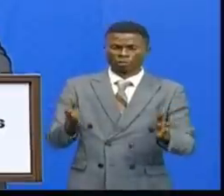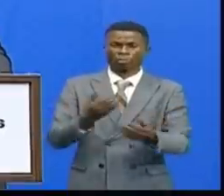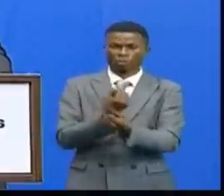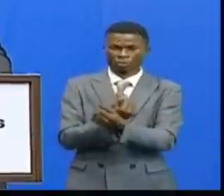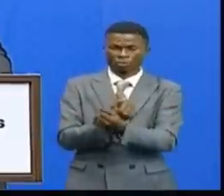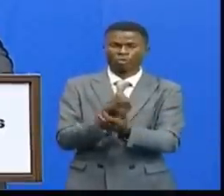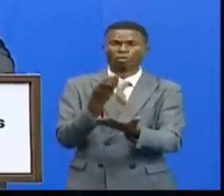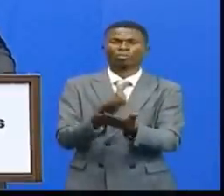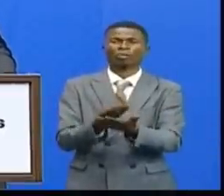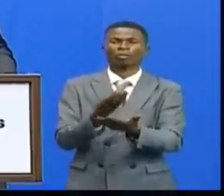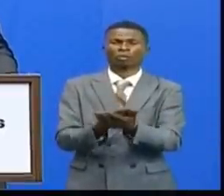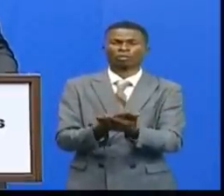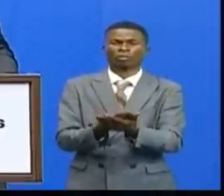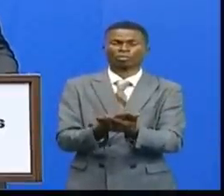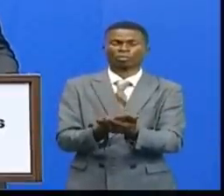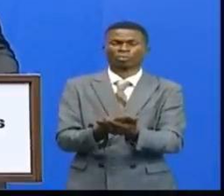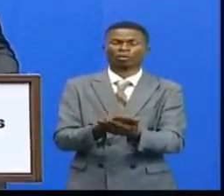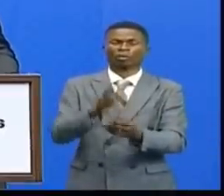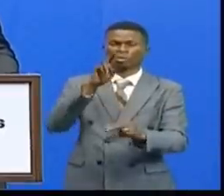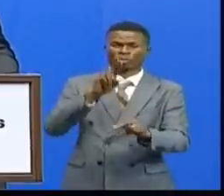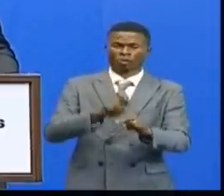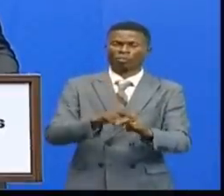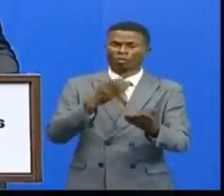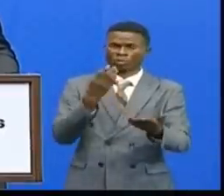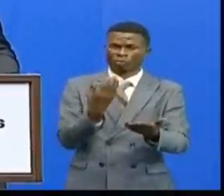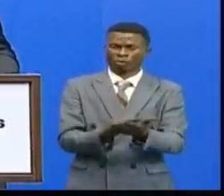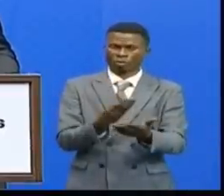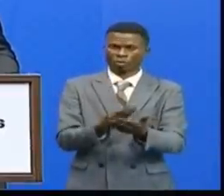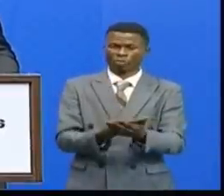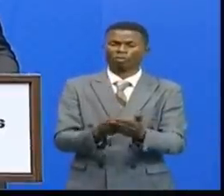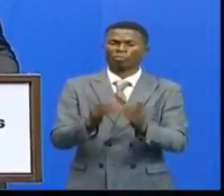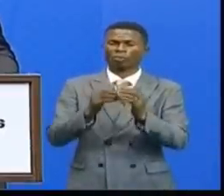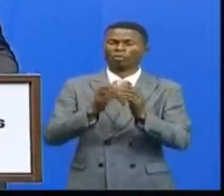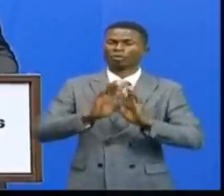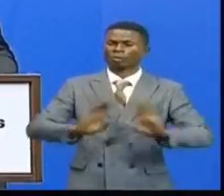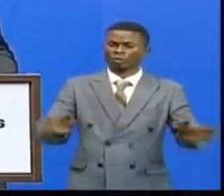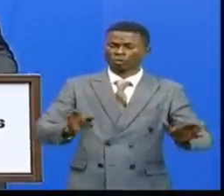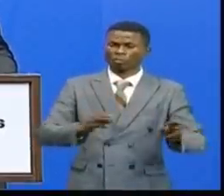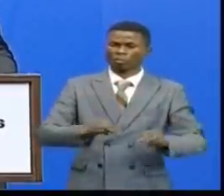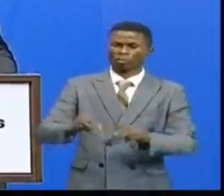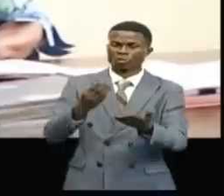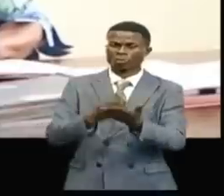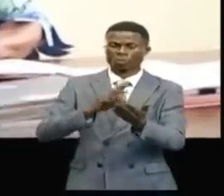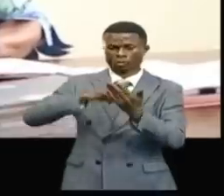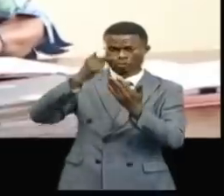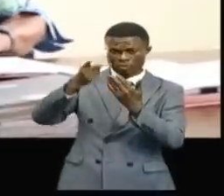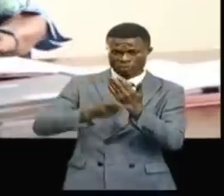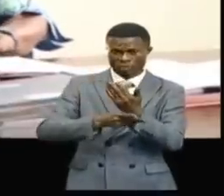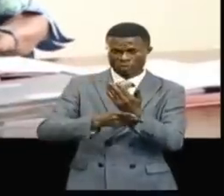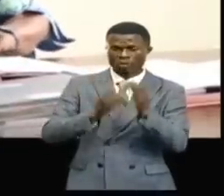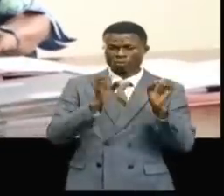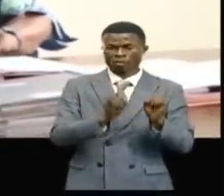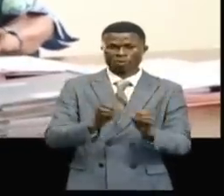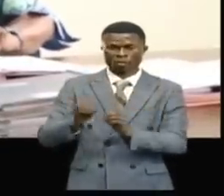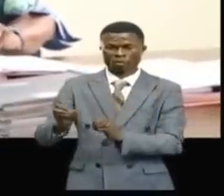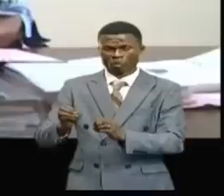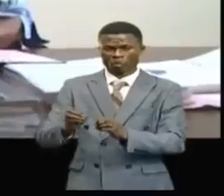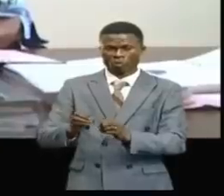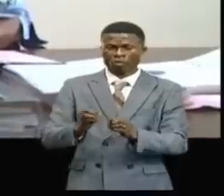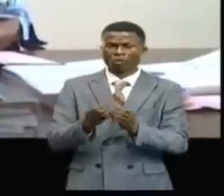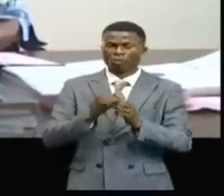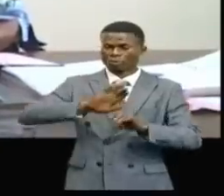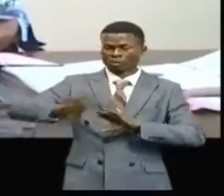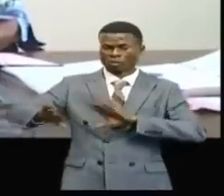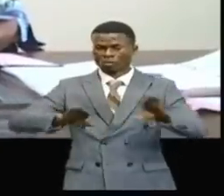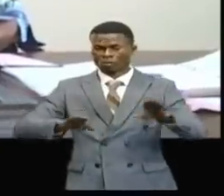discipline budgétaire, d'asseoir l'approche budgétaire basée sur la performance au moyen du budget programme et d'organiser la déconcentration